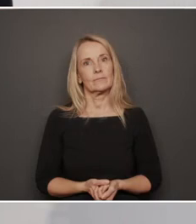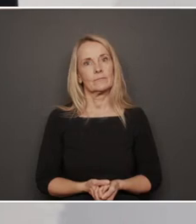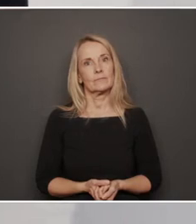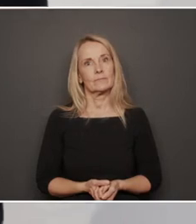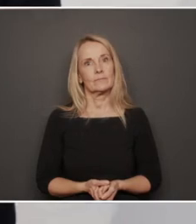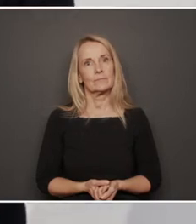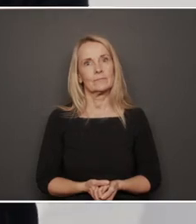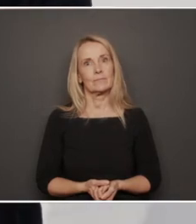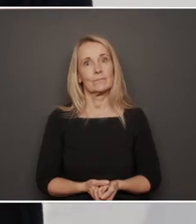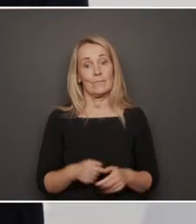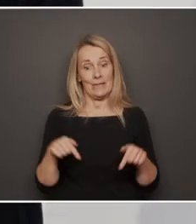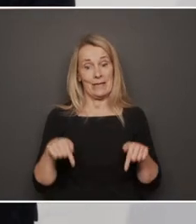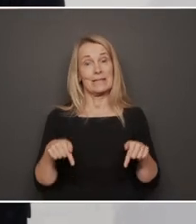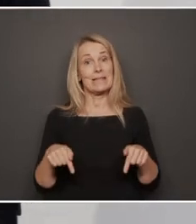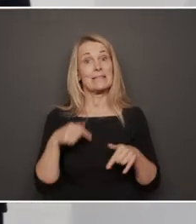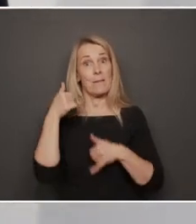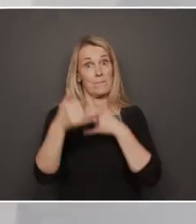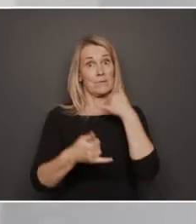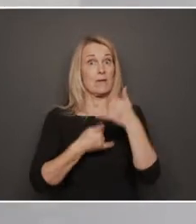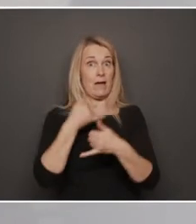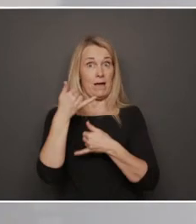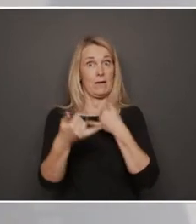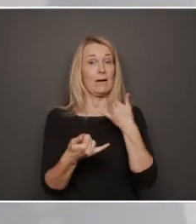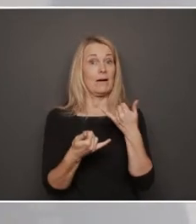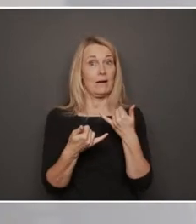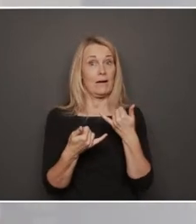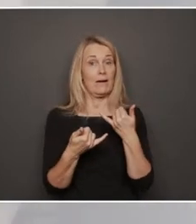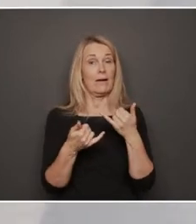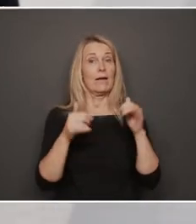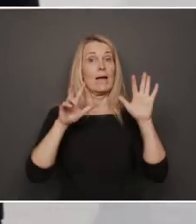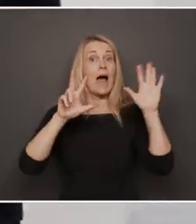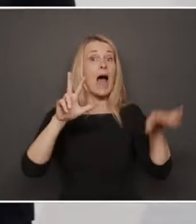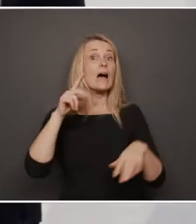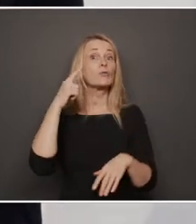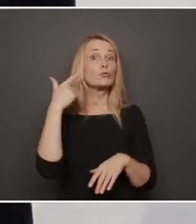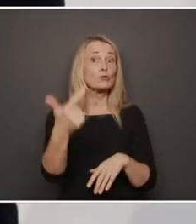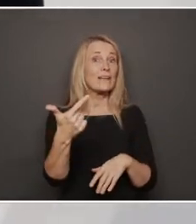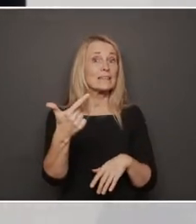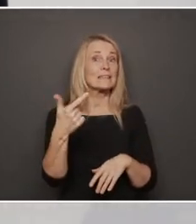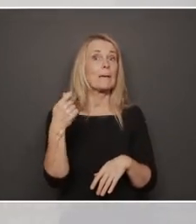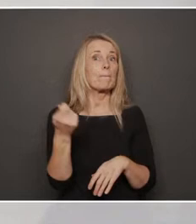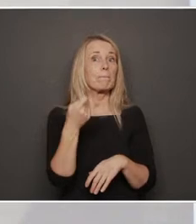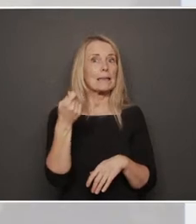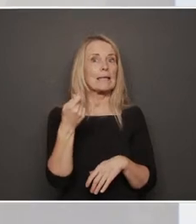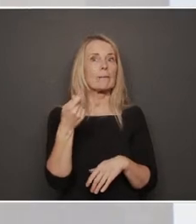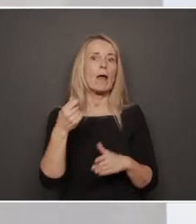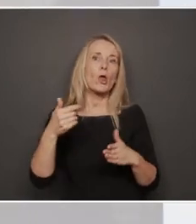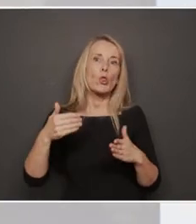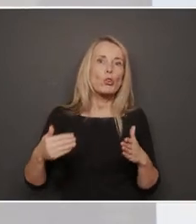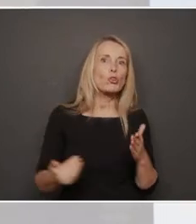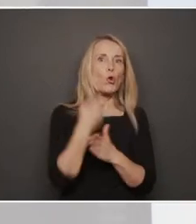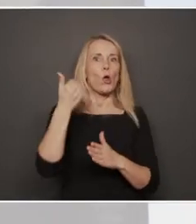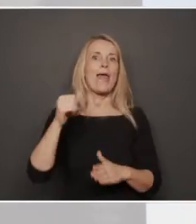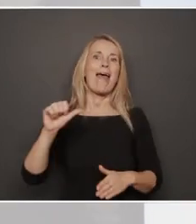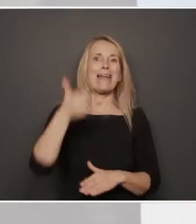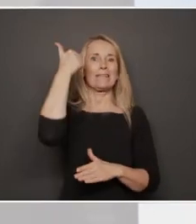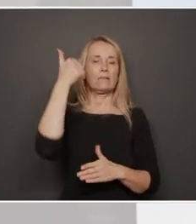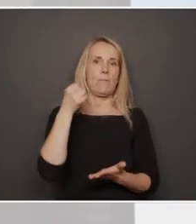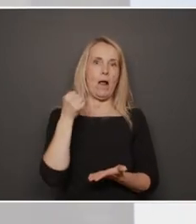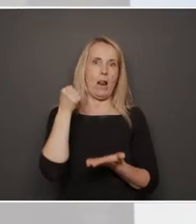In diesem Jahr werden 28 Betriebe erstmals